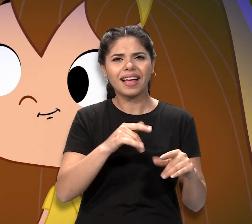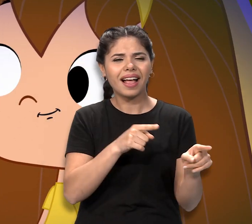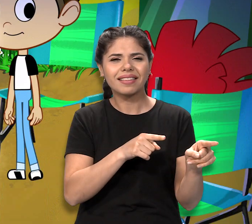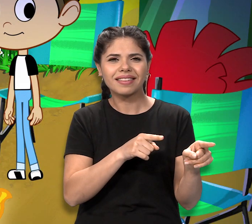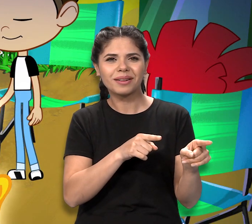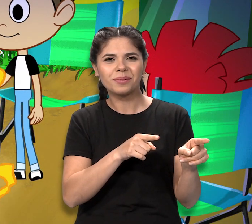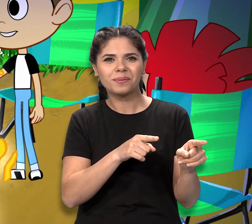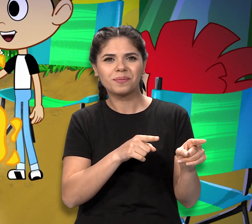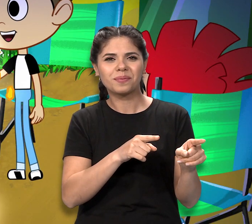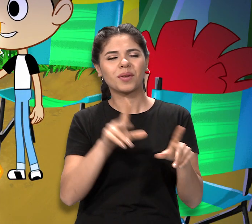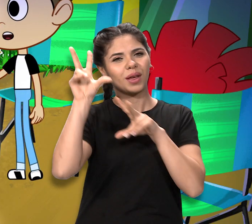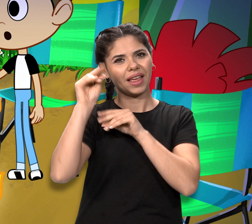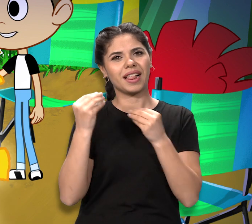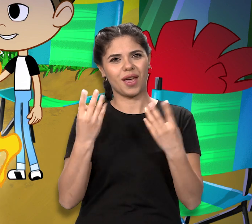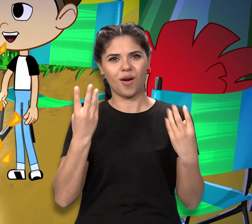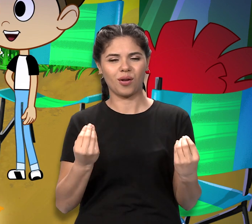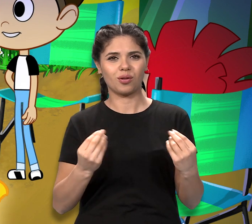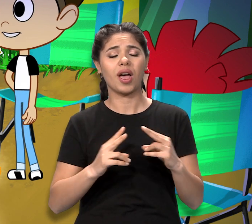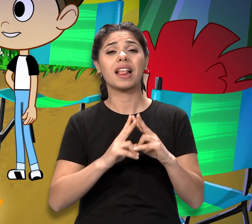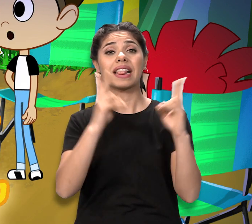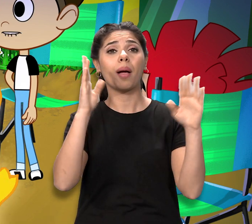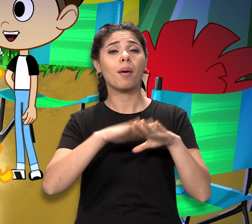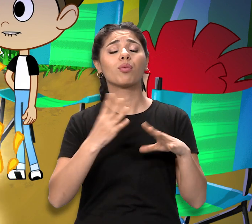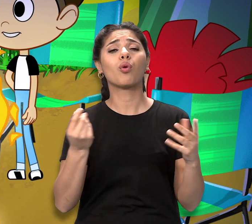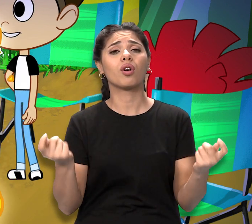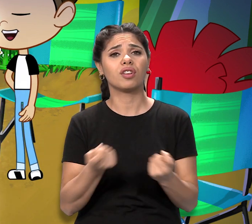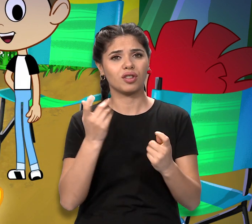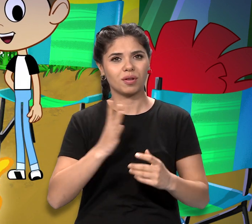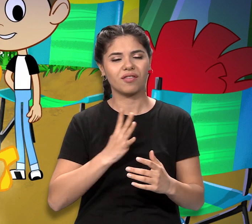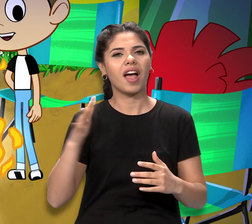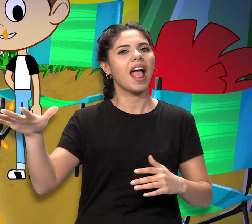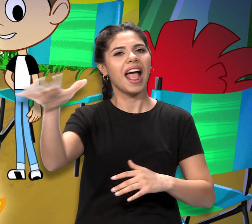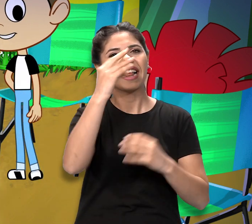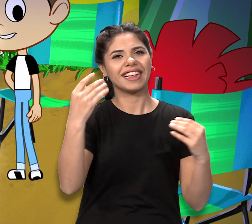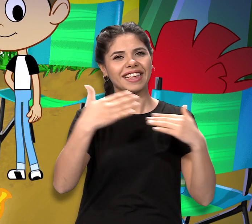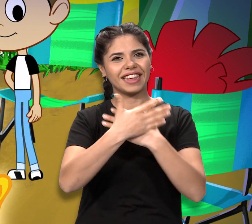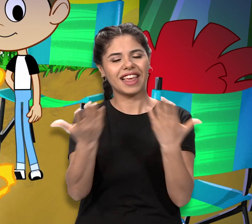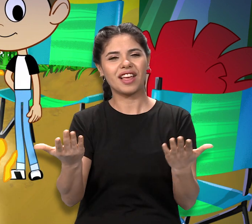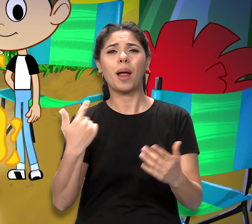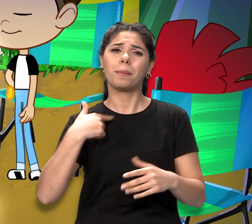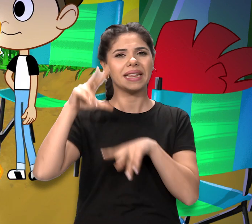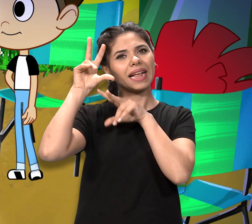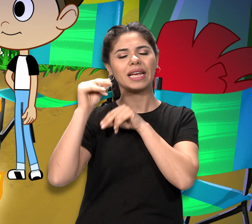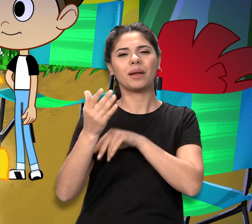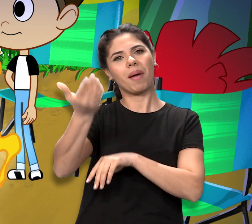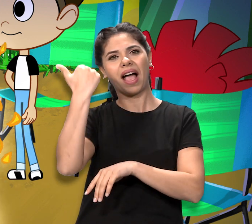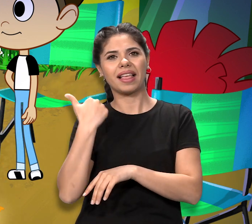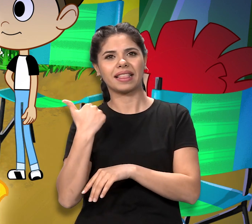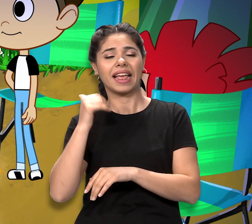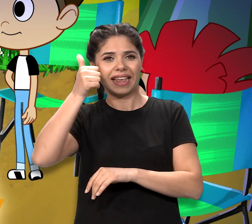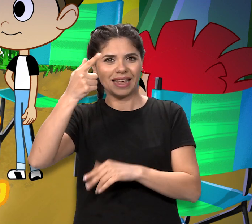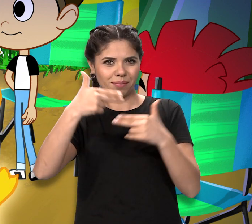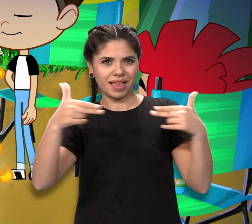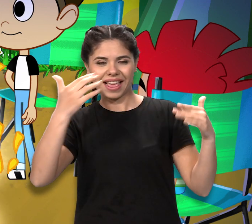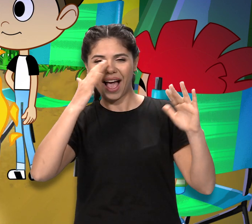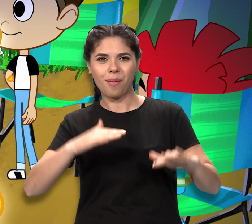Gökmen? Yatsak iyi olacak. Sabah yapacak çok işimiz var. Herkese iyi geceler. Hadi biz de yatalım. Yarın